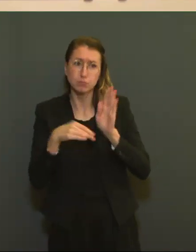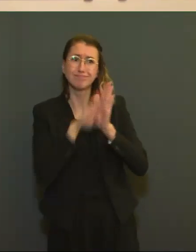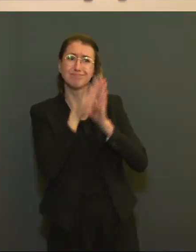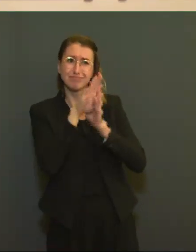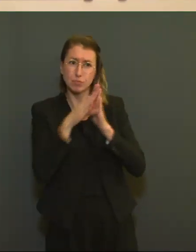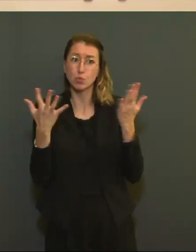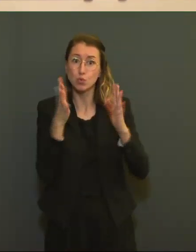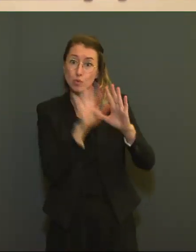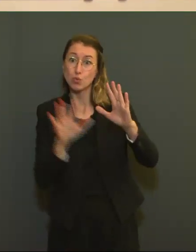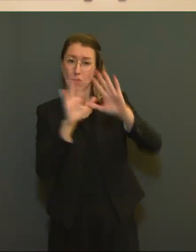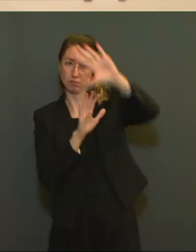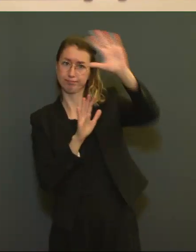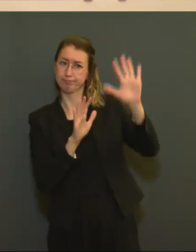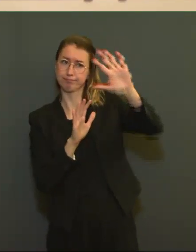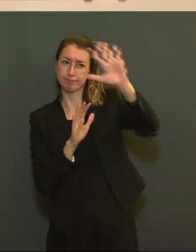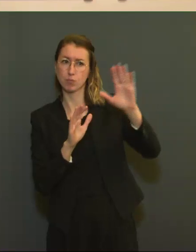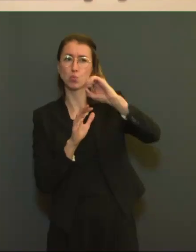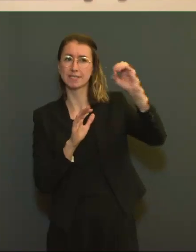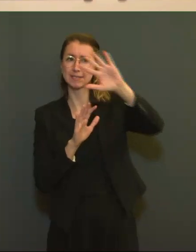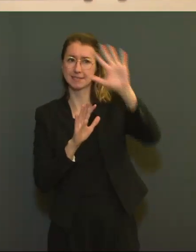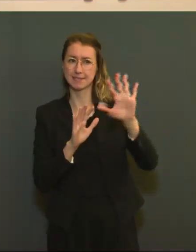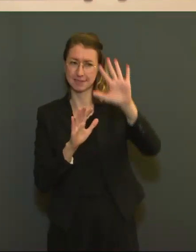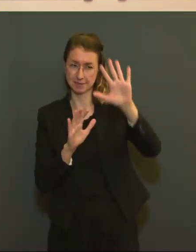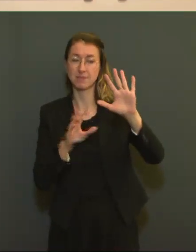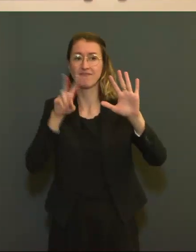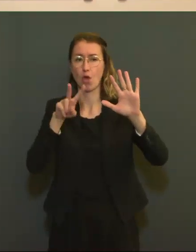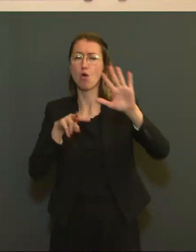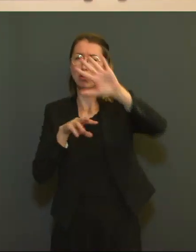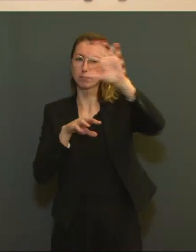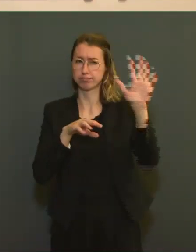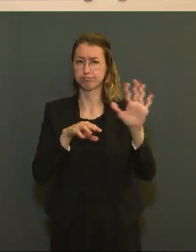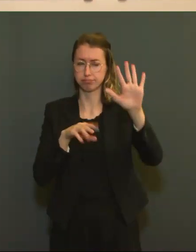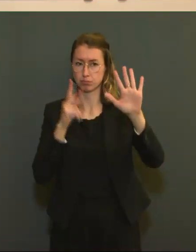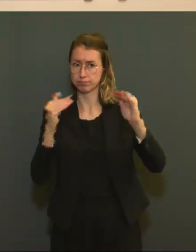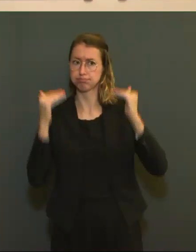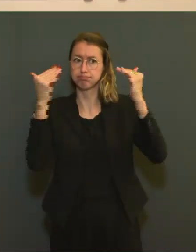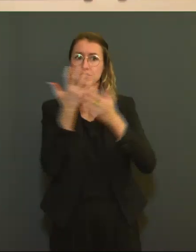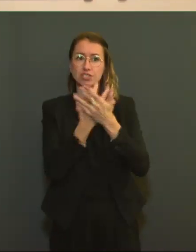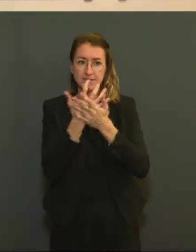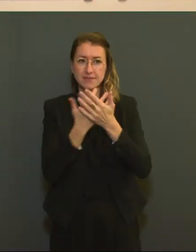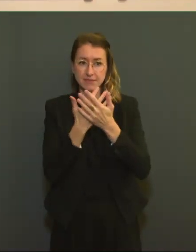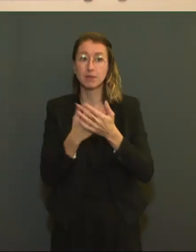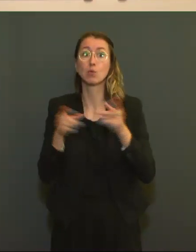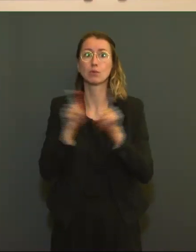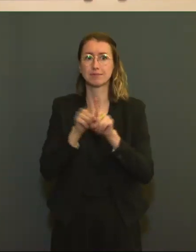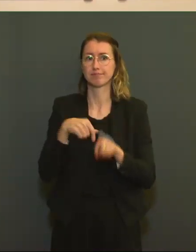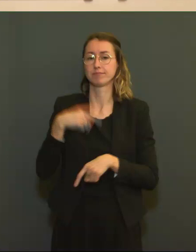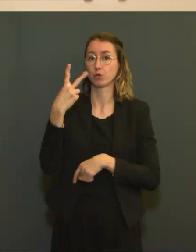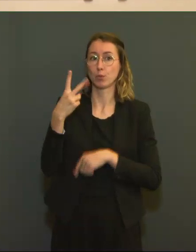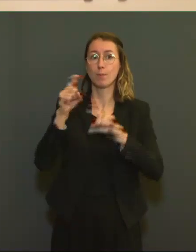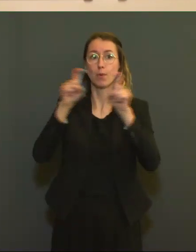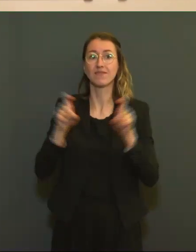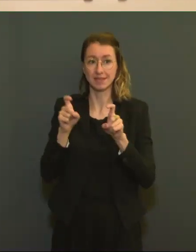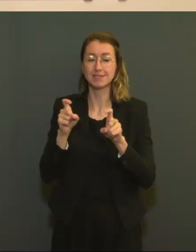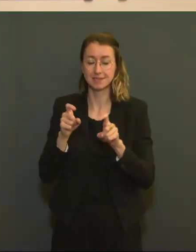vous le voyez, essentiellement d'ailleurs en Flandre occidentale, mais également dans deux provinces wallonnes comme le Hainaut et